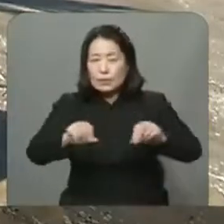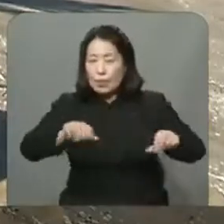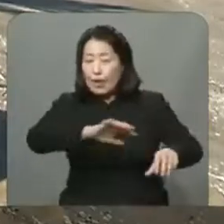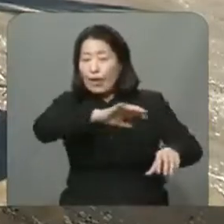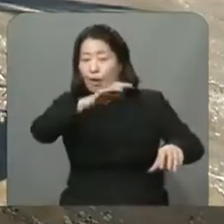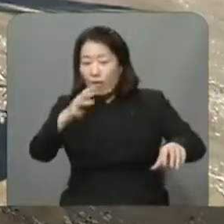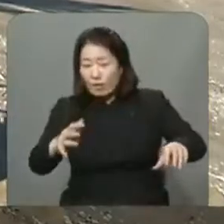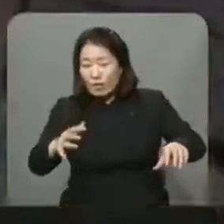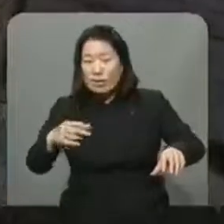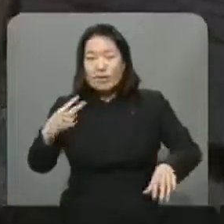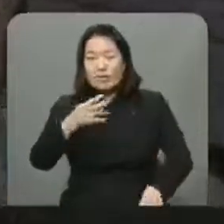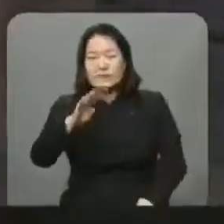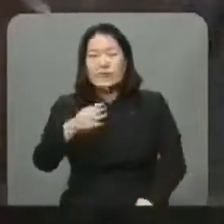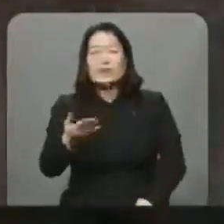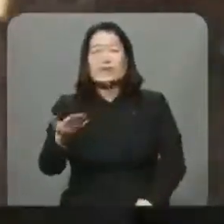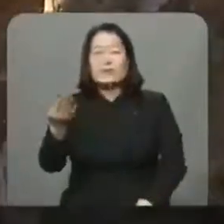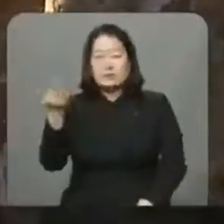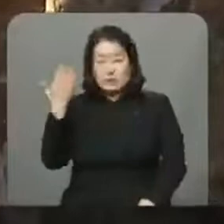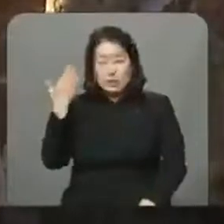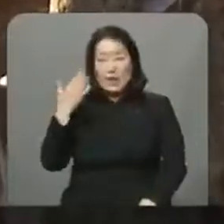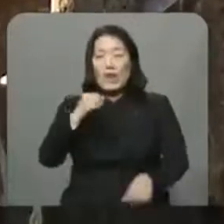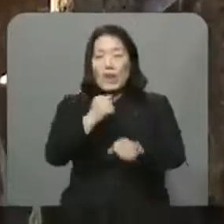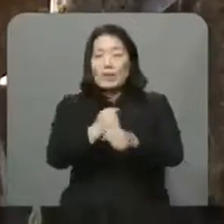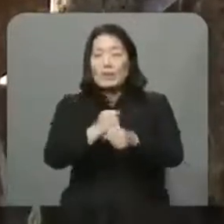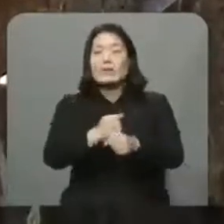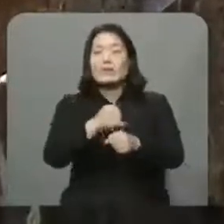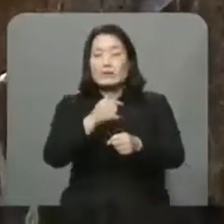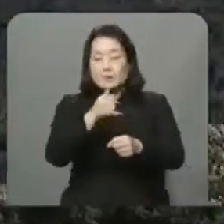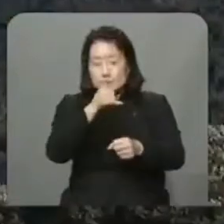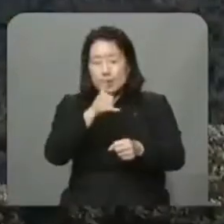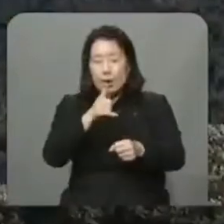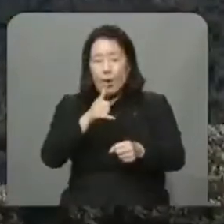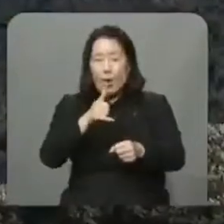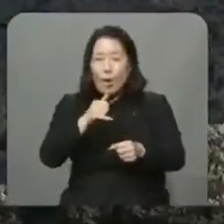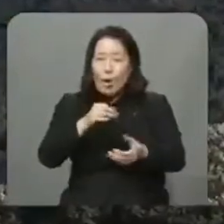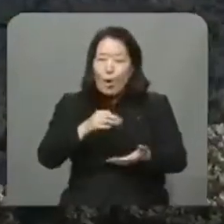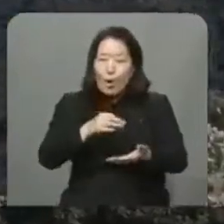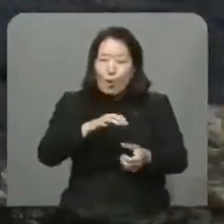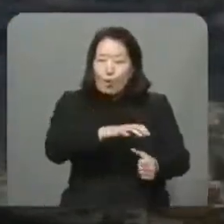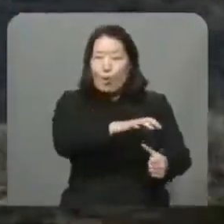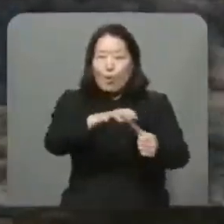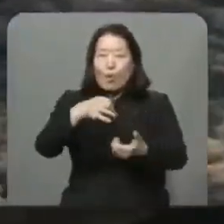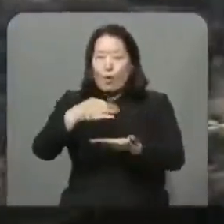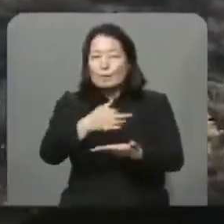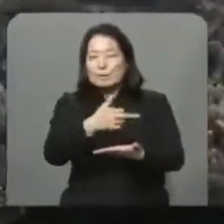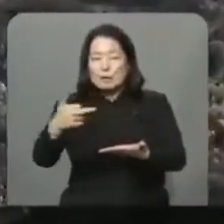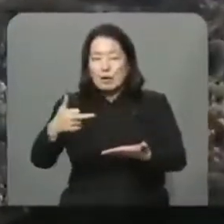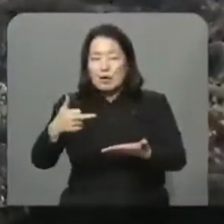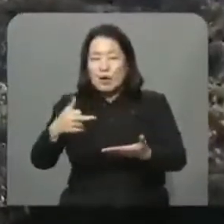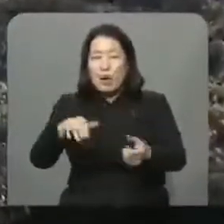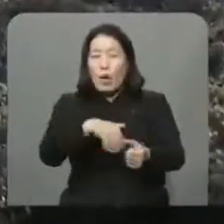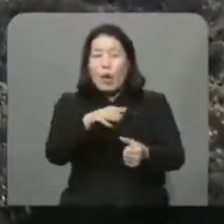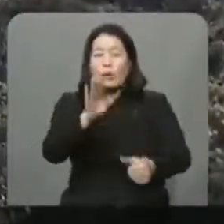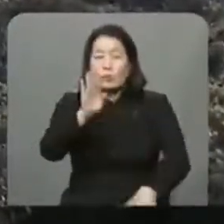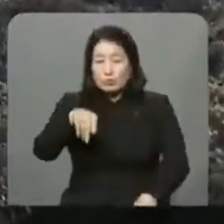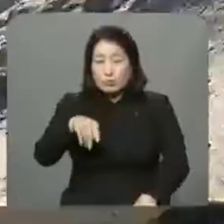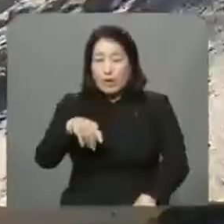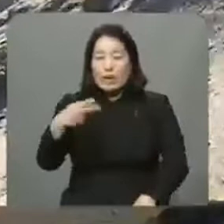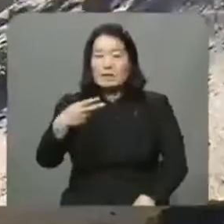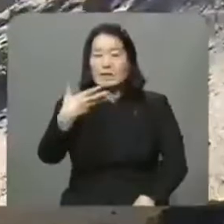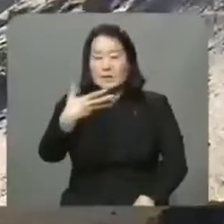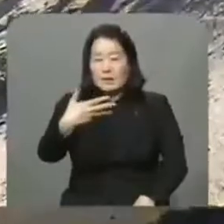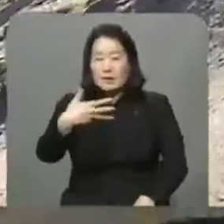약 2,400년 전에 형성됐습니다. 보호 가치가 커 환경부가 2008년 생태경관 보전